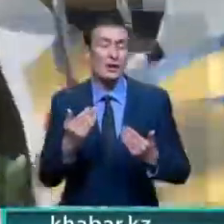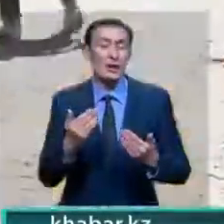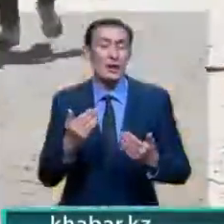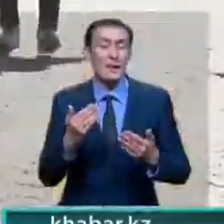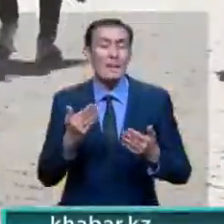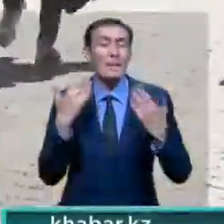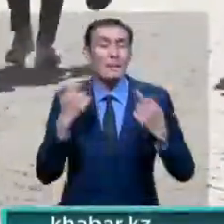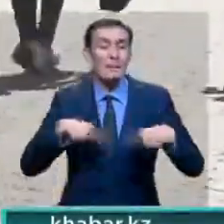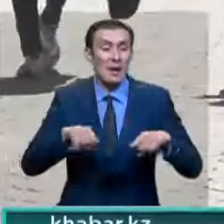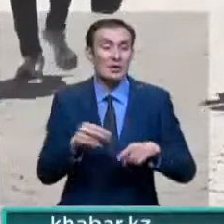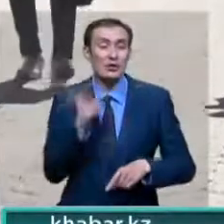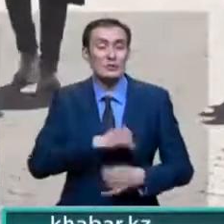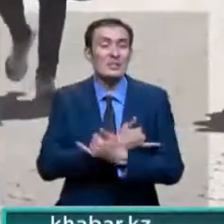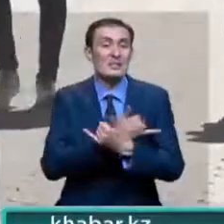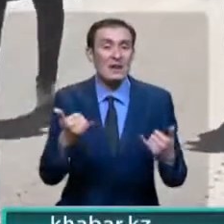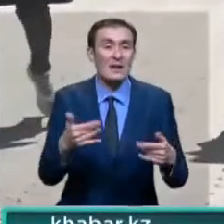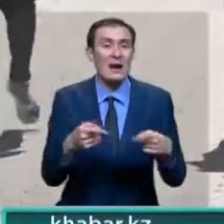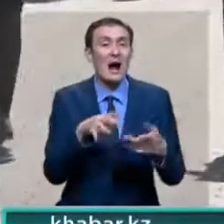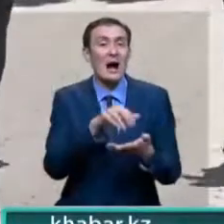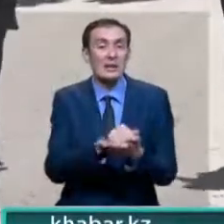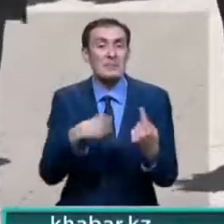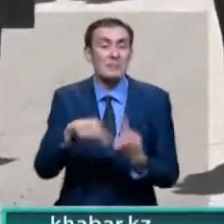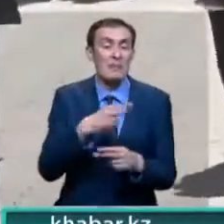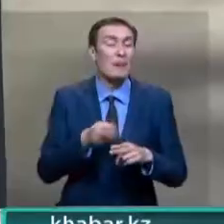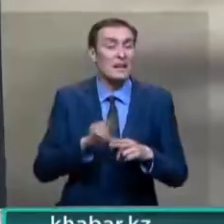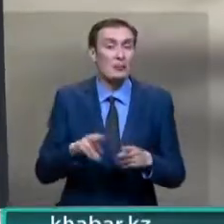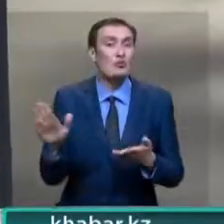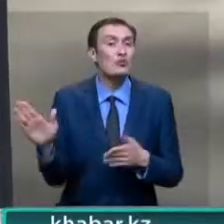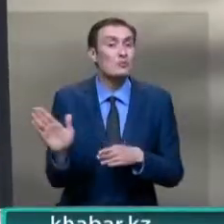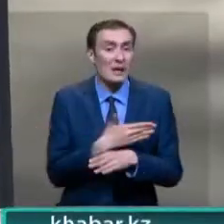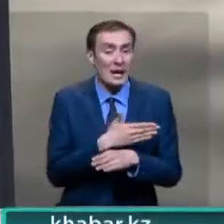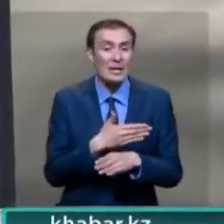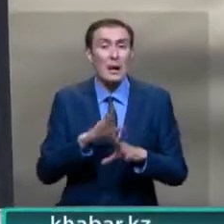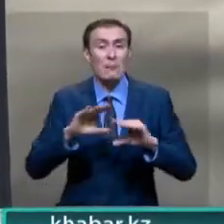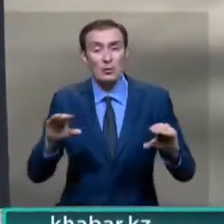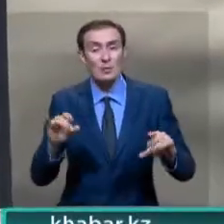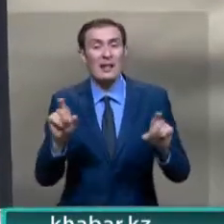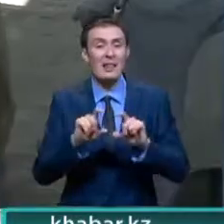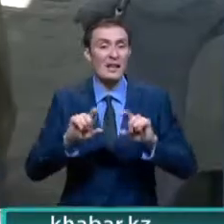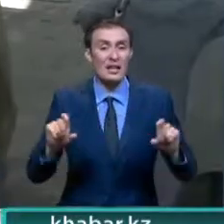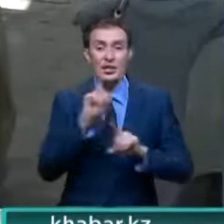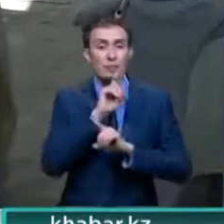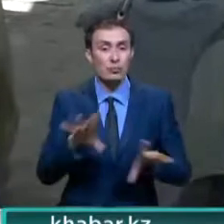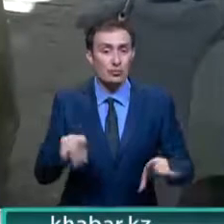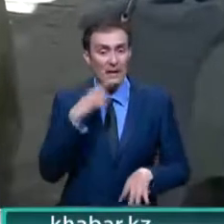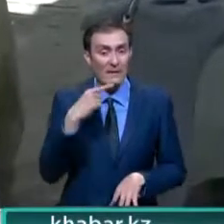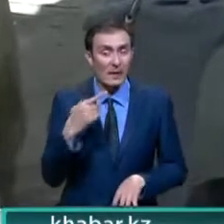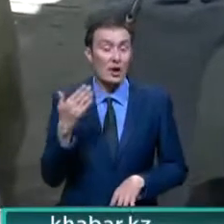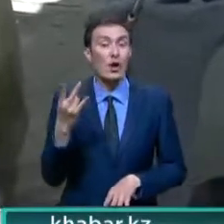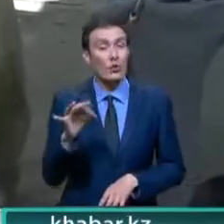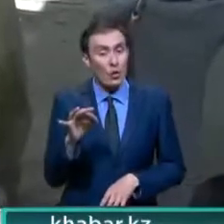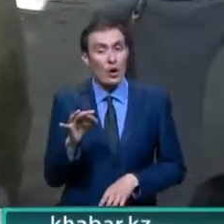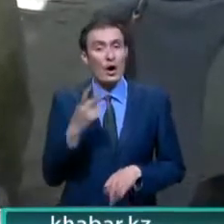парка идет за счет предоставления аренды бизнесменам. Поэтому убирать с территории батуты и ларьки не будут, отметили чиновники.